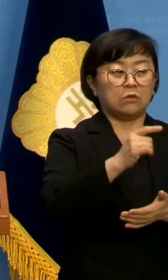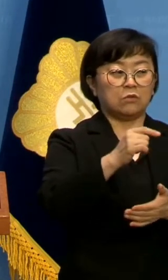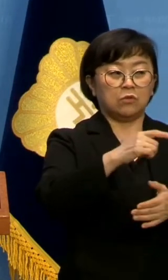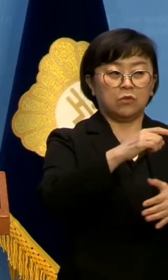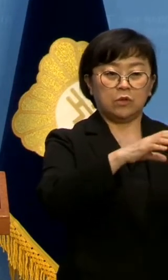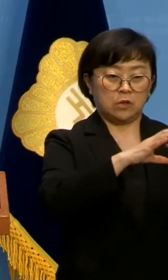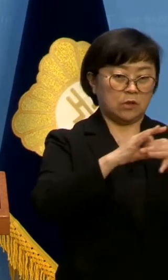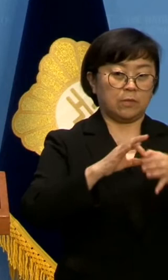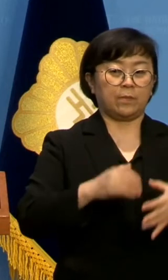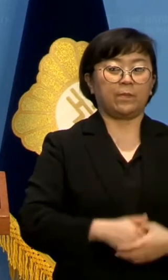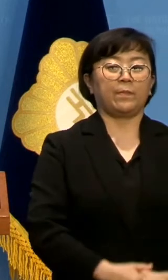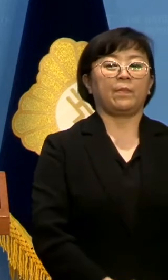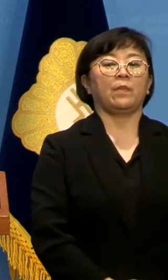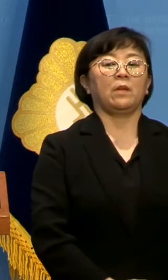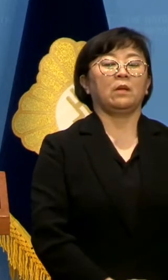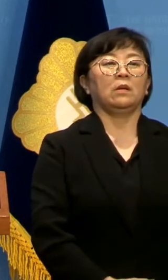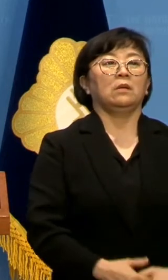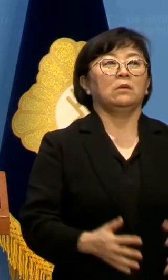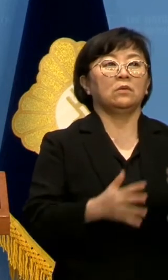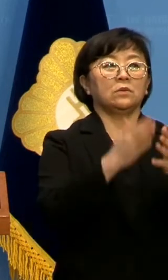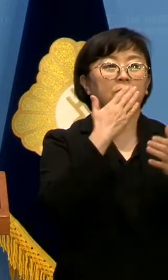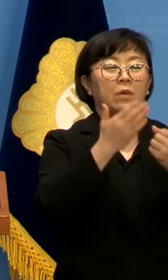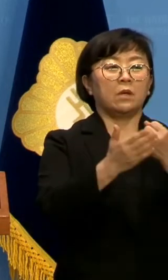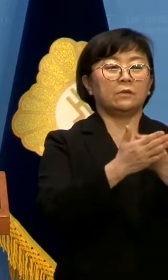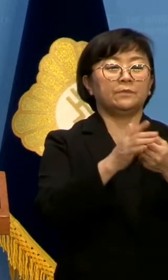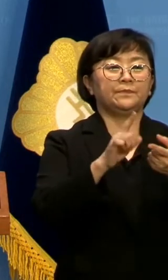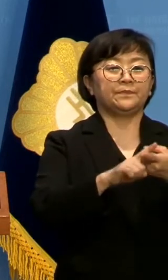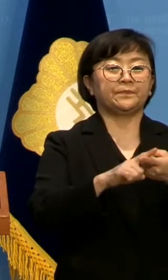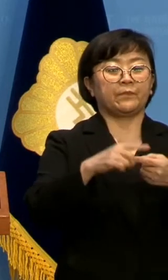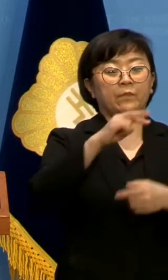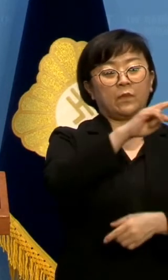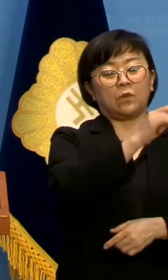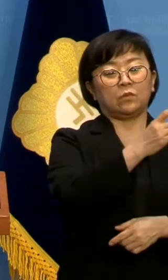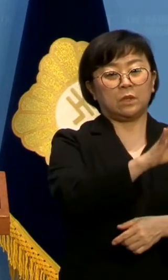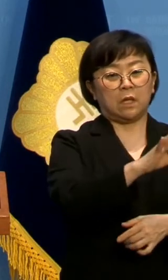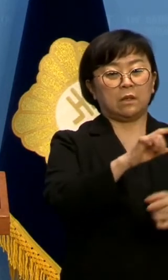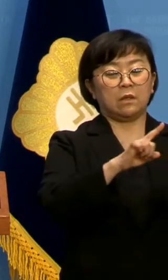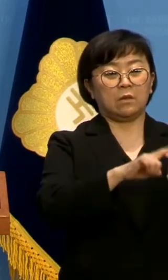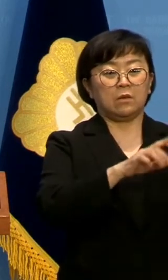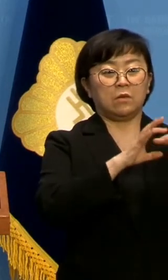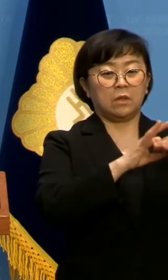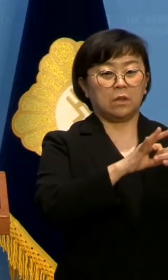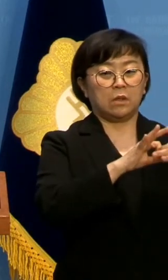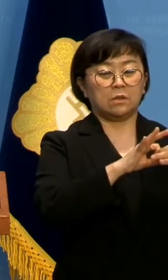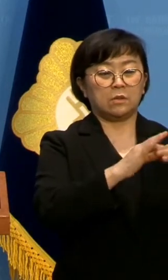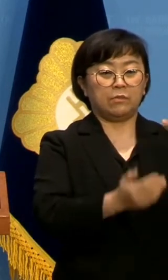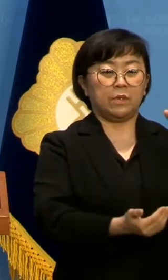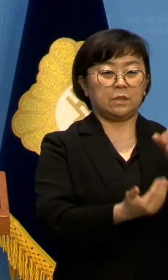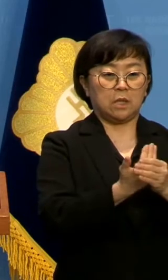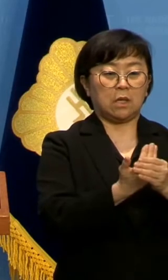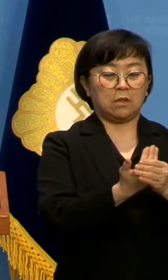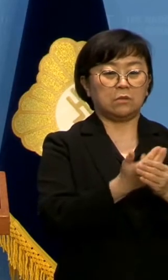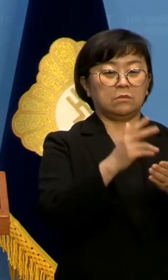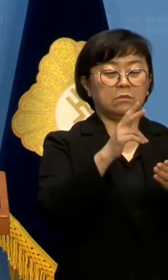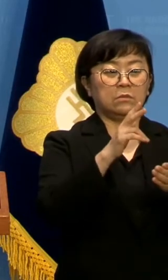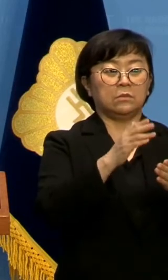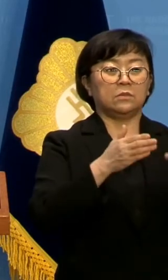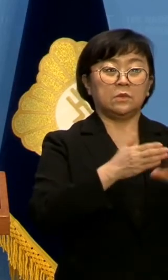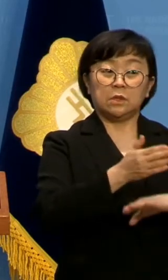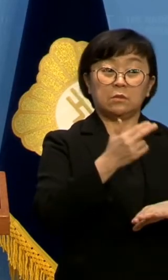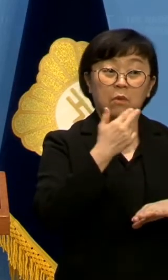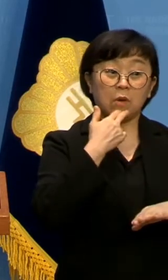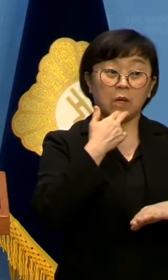가져오겠습니다. 이 건축대공의 트램과 동탄 운동선도 포교와 발전한 건축을 위해 지연되지